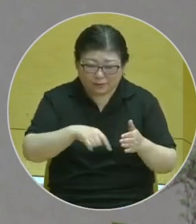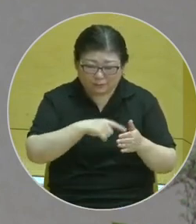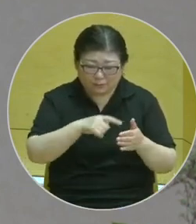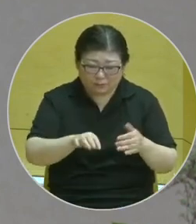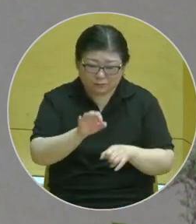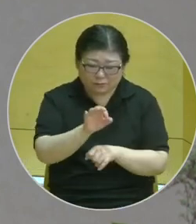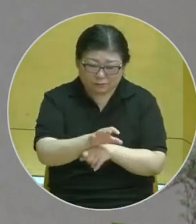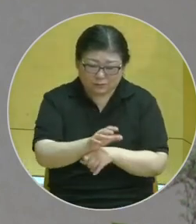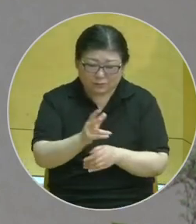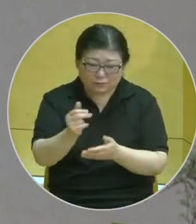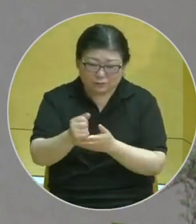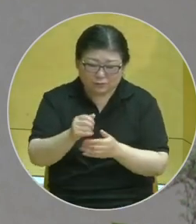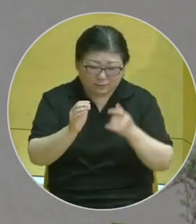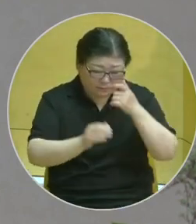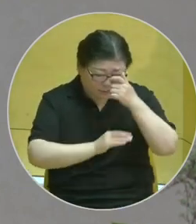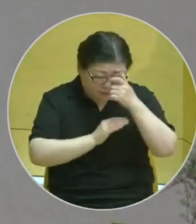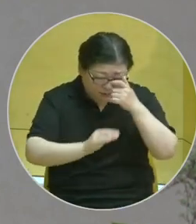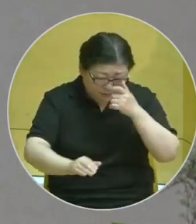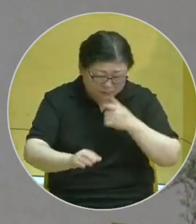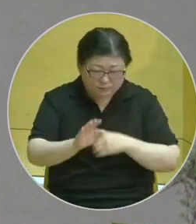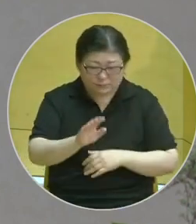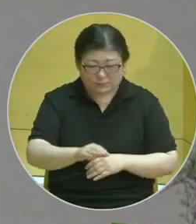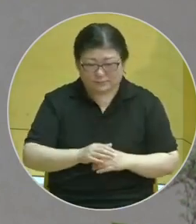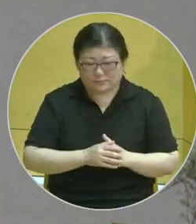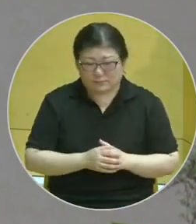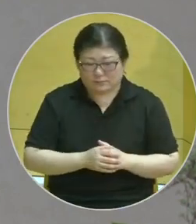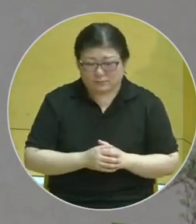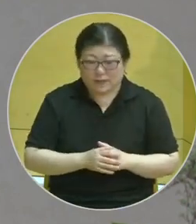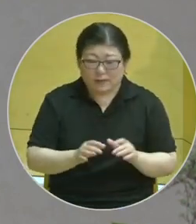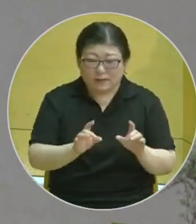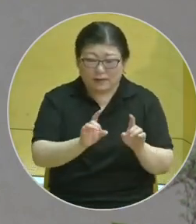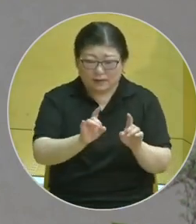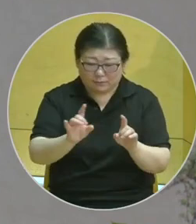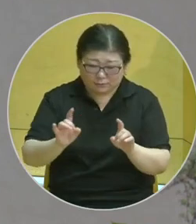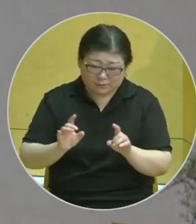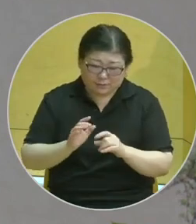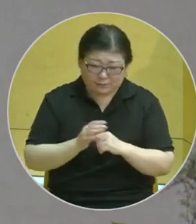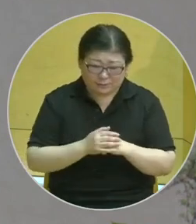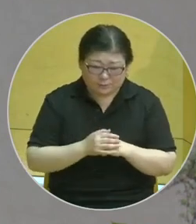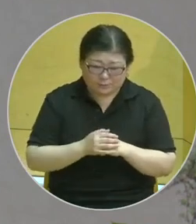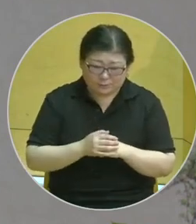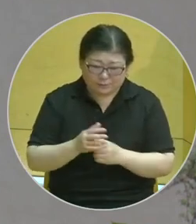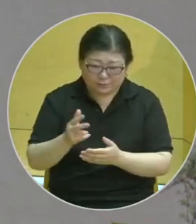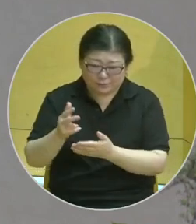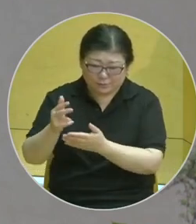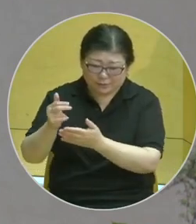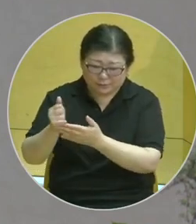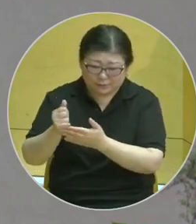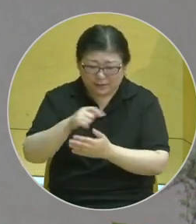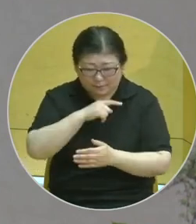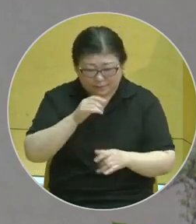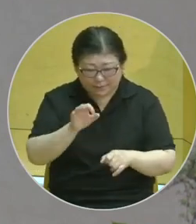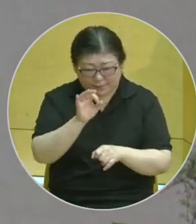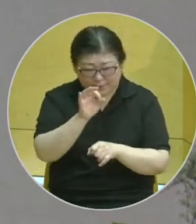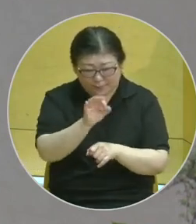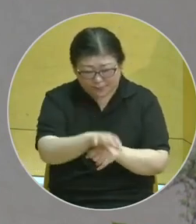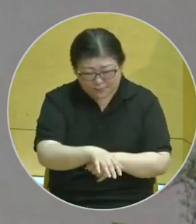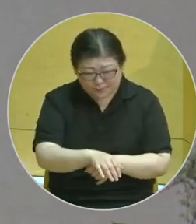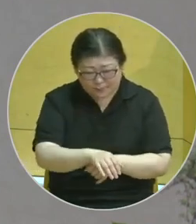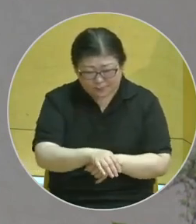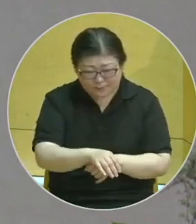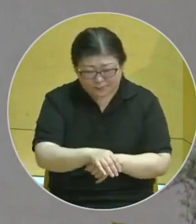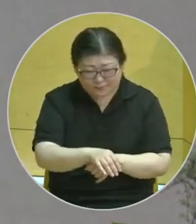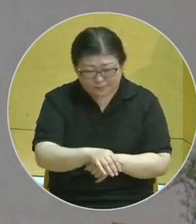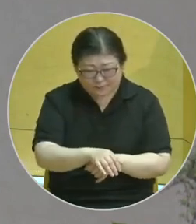주님 이 성도님 드립니다 한분 한분 주님께서 피로 값 주고 사신 한번 한